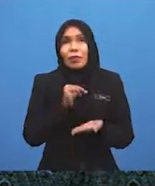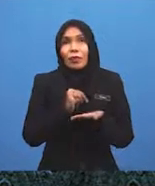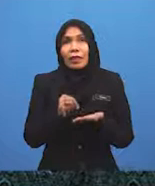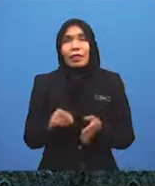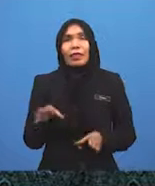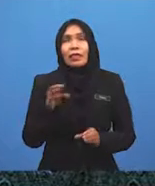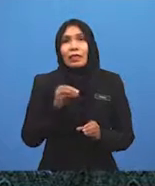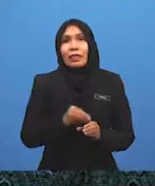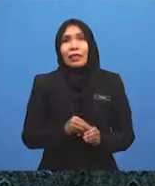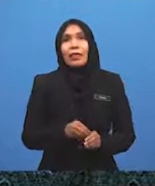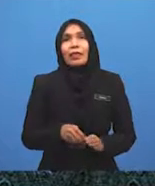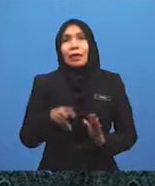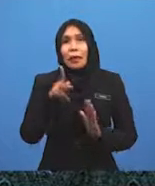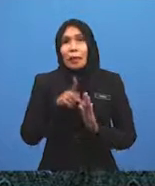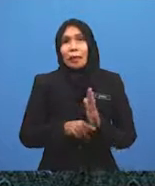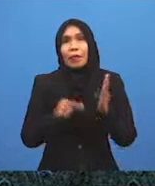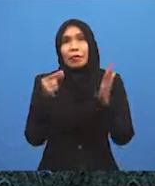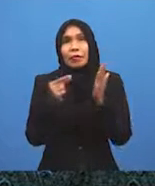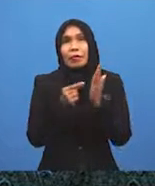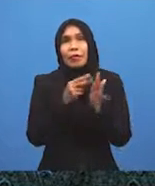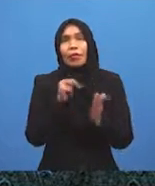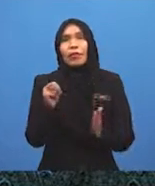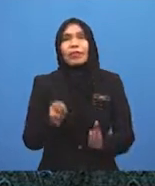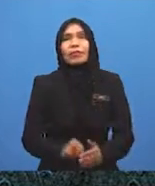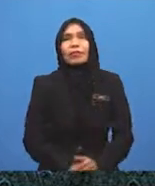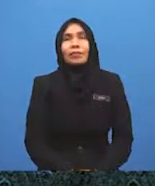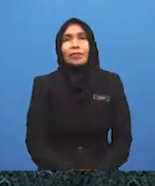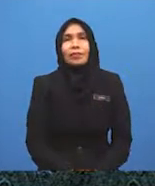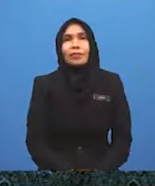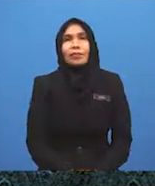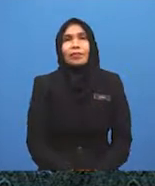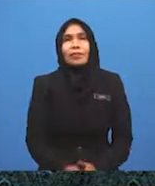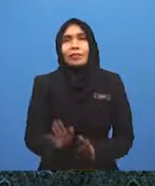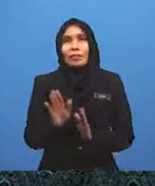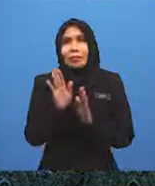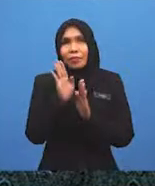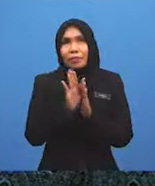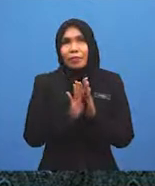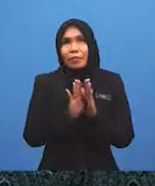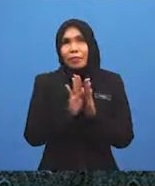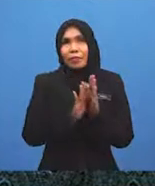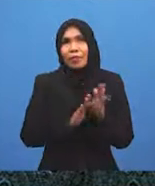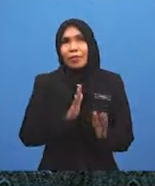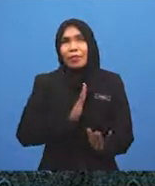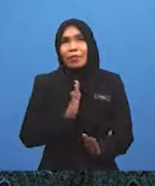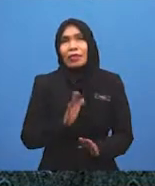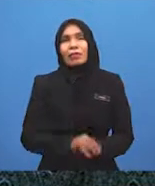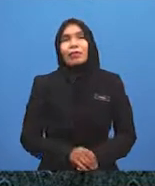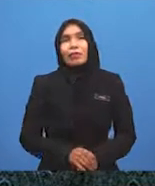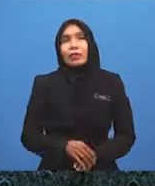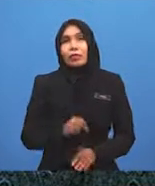ya. Beradab sopan dan berbudi pekerti mulia dalam pergaulan.